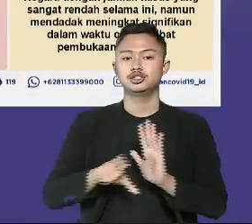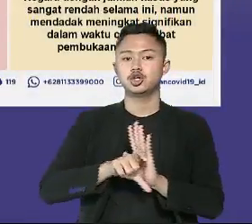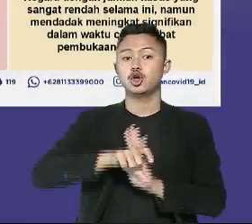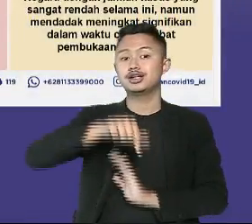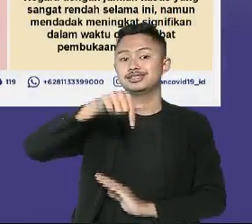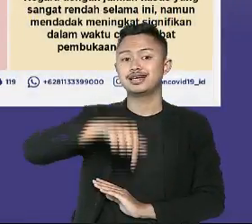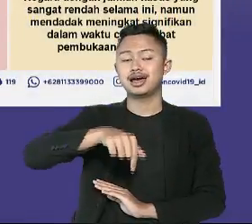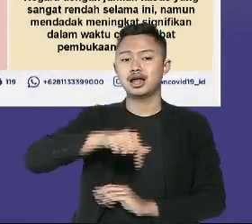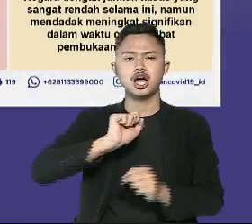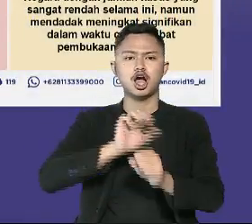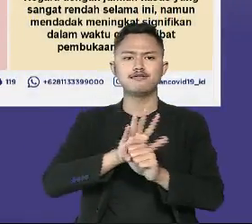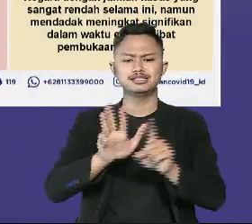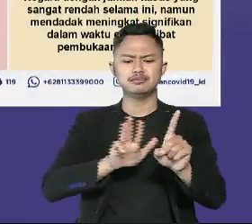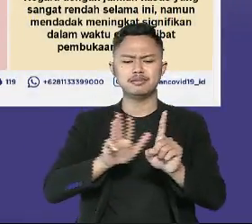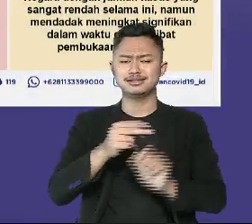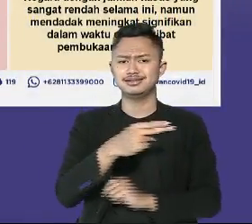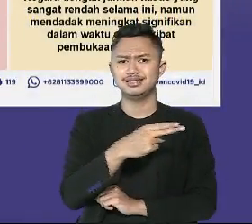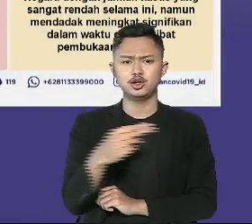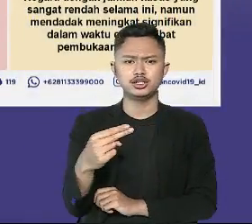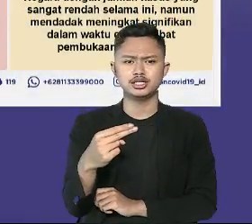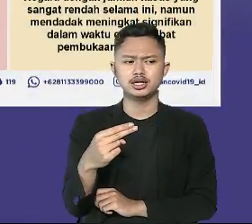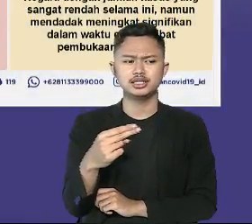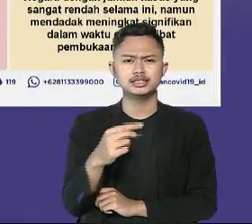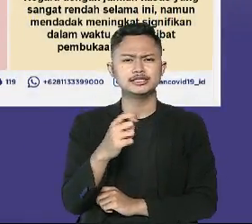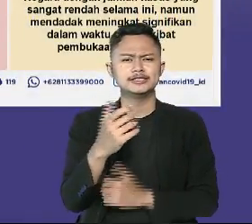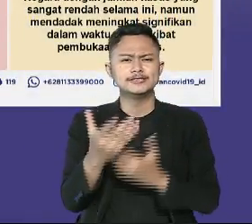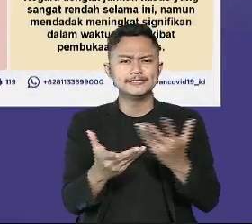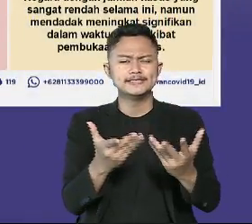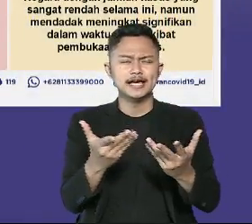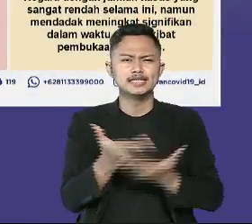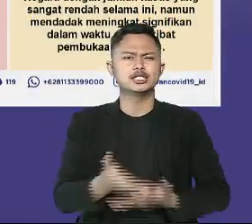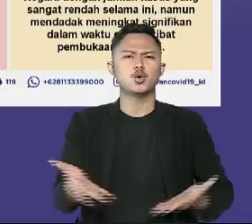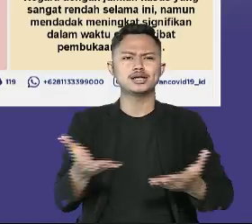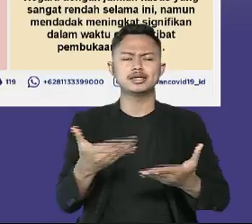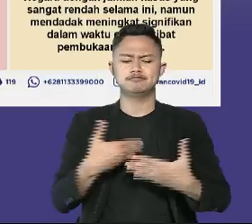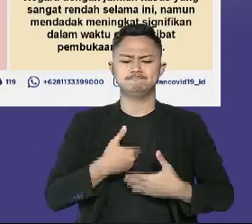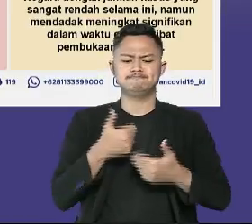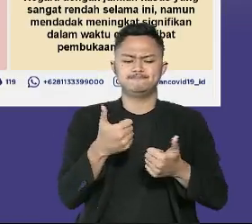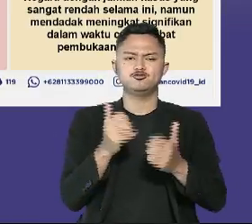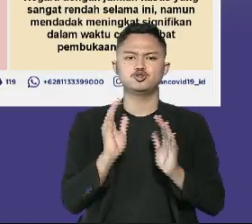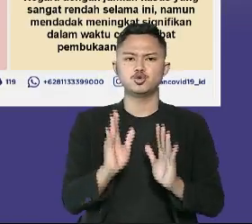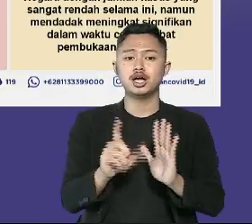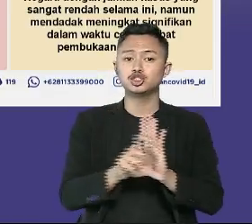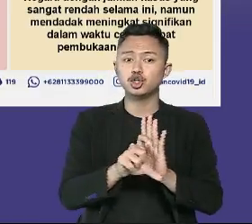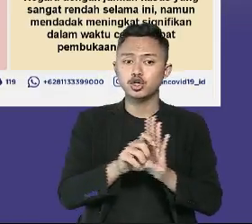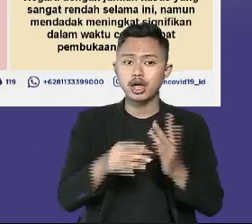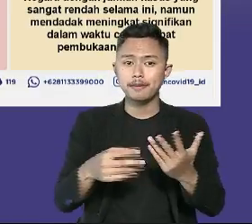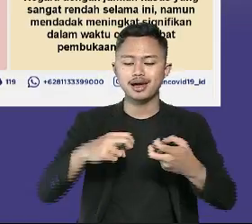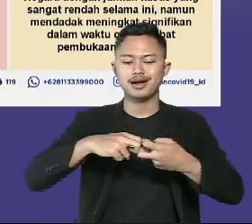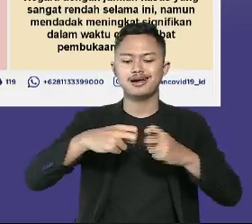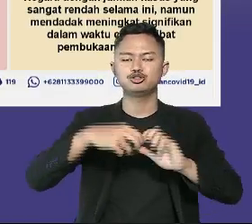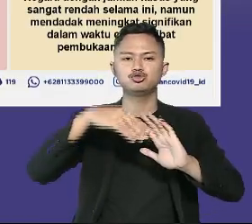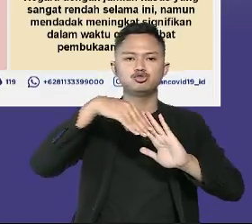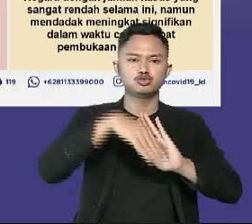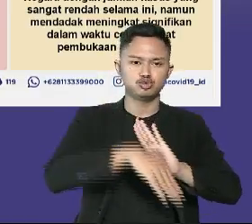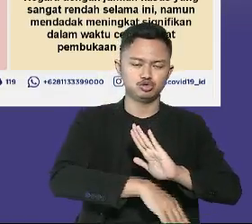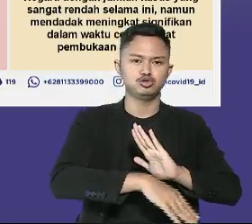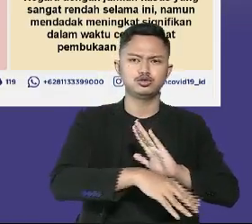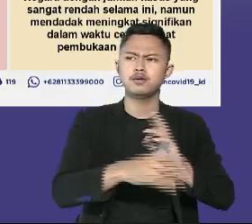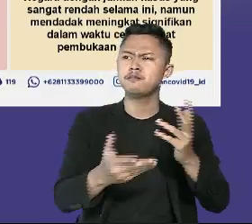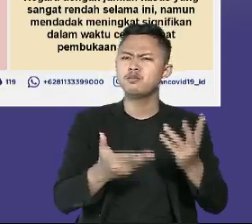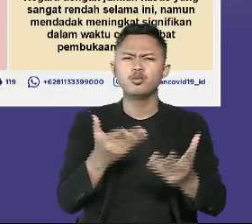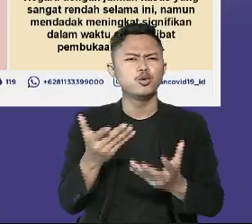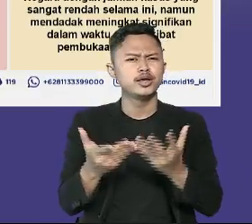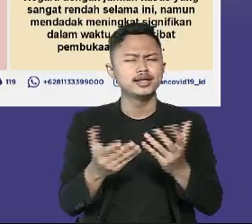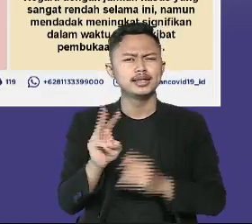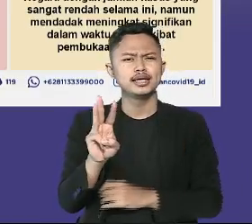perkembangan COVID-19 di Indonesia dapat dikatakan sangat baik, ditandai dengan penurunan kasus yang telah terjadi selama kurang